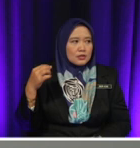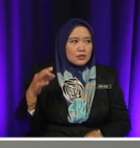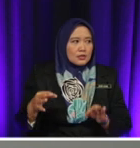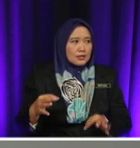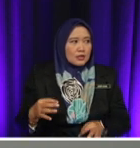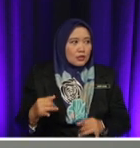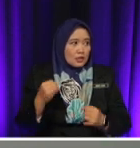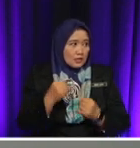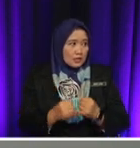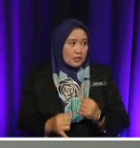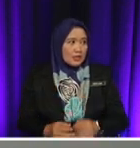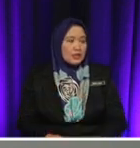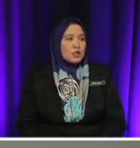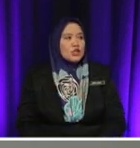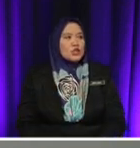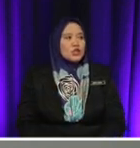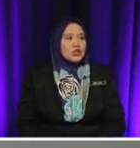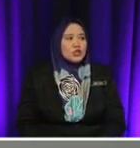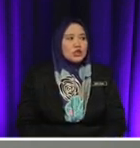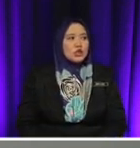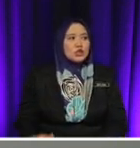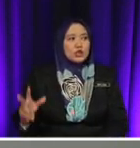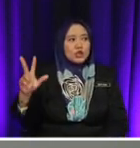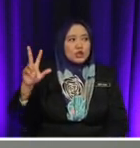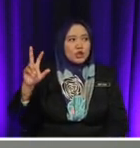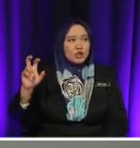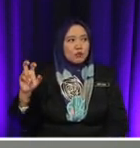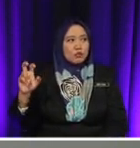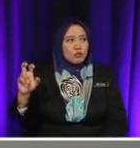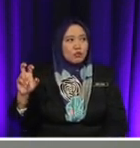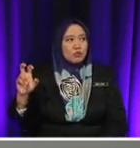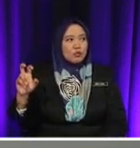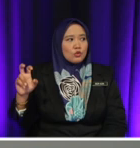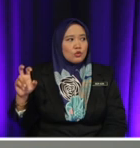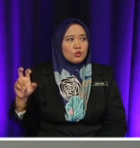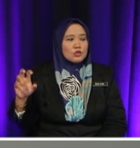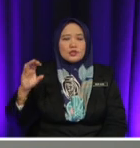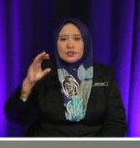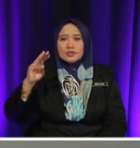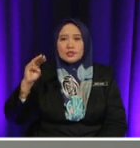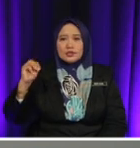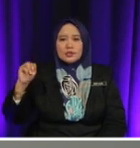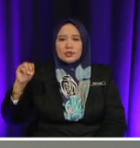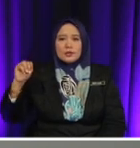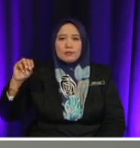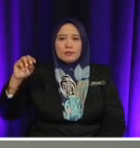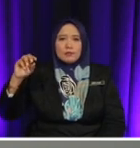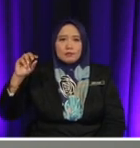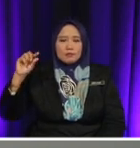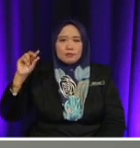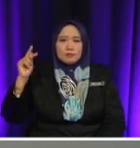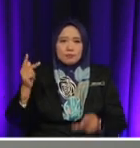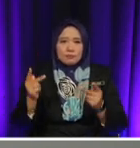kita tengok jawapan dia betul 30 cm padu Oke so jawapannya adalah 30 cm